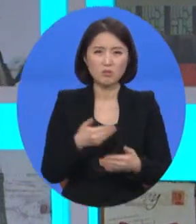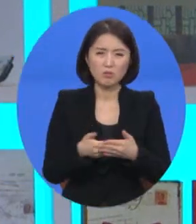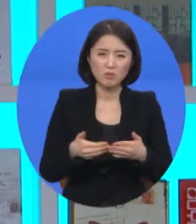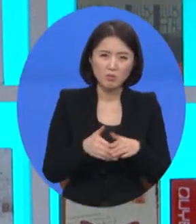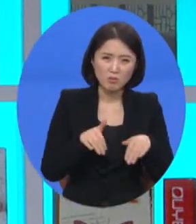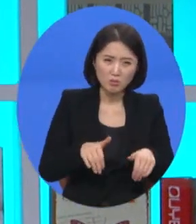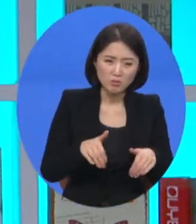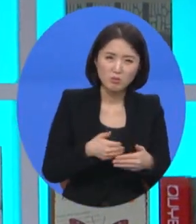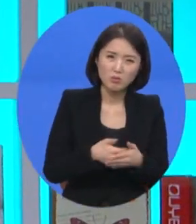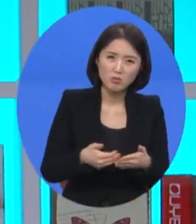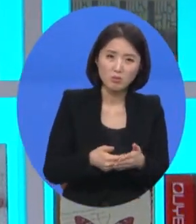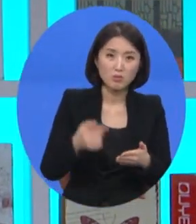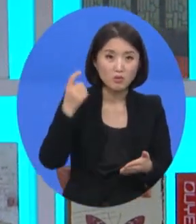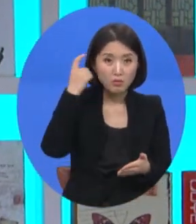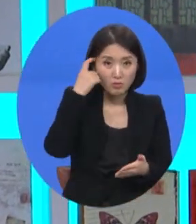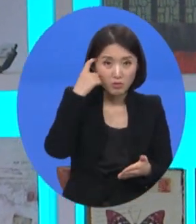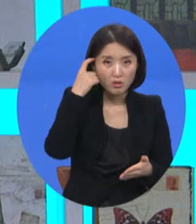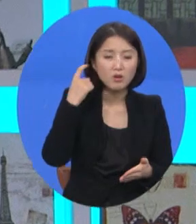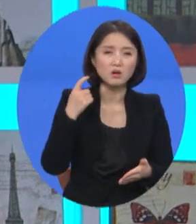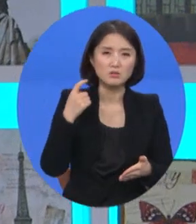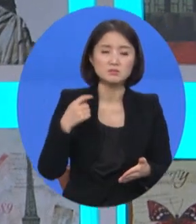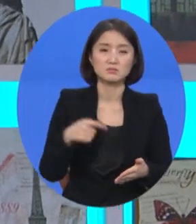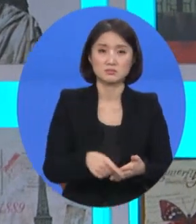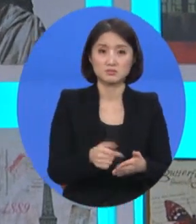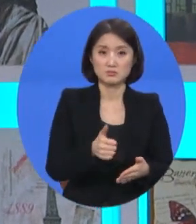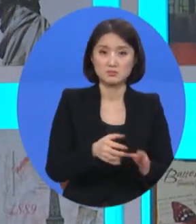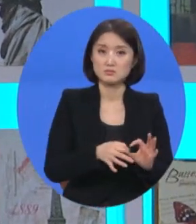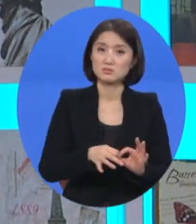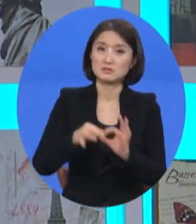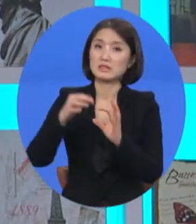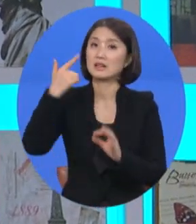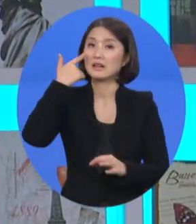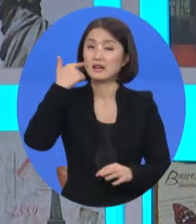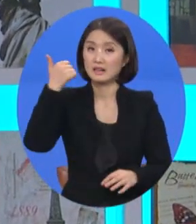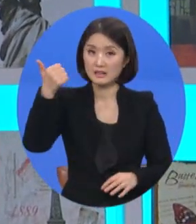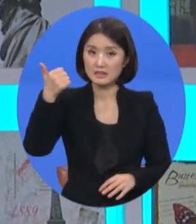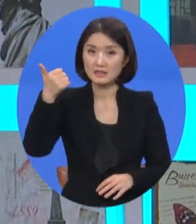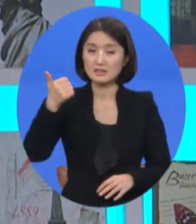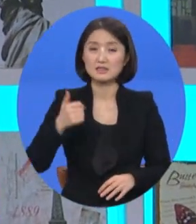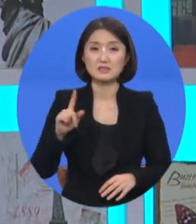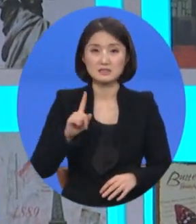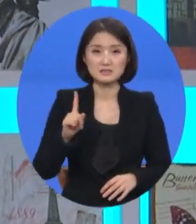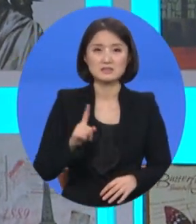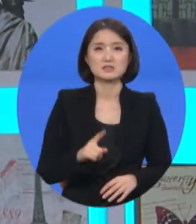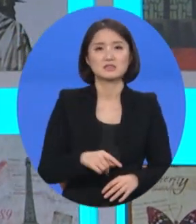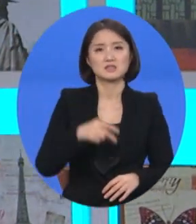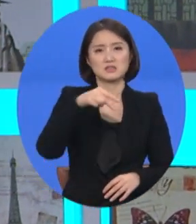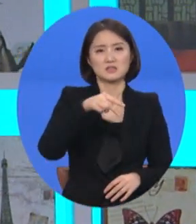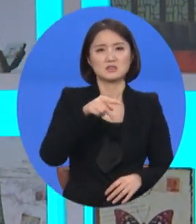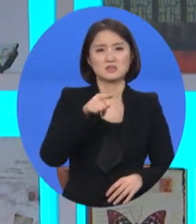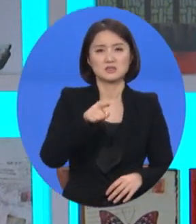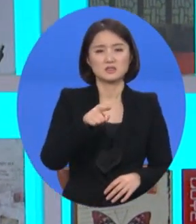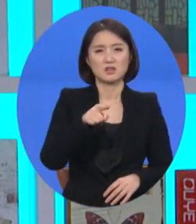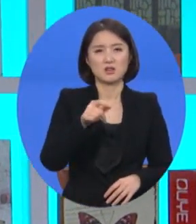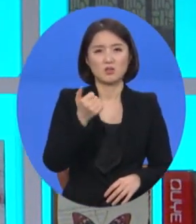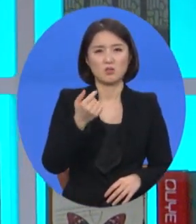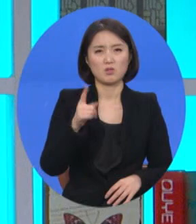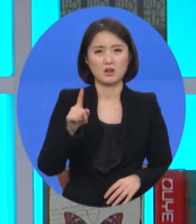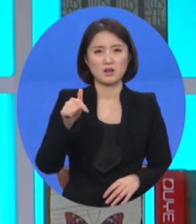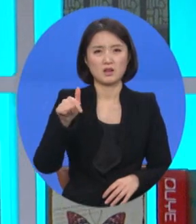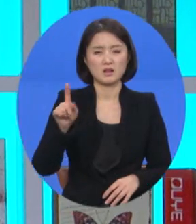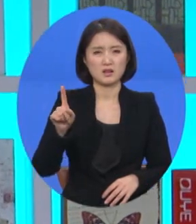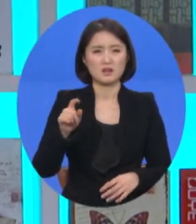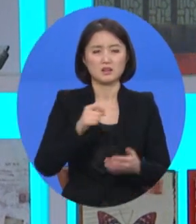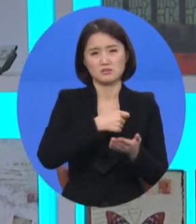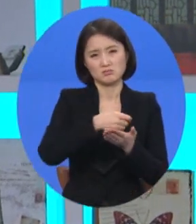아버지가 이 경륜 이라는 유명한 서울 사당 인데 그 아버지의 서 추로 태어나 버렸습니다 그